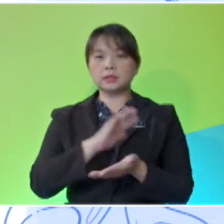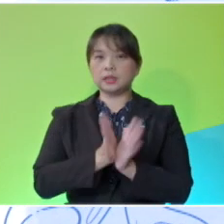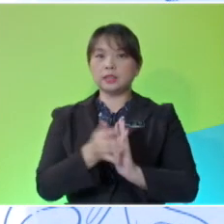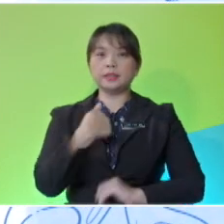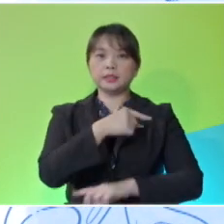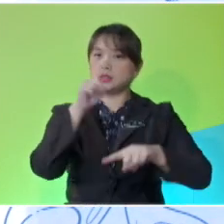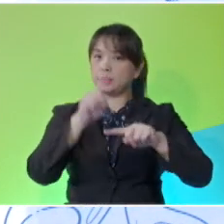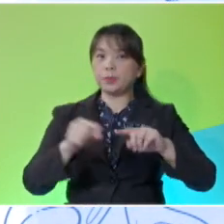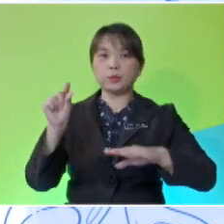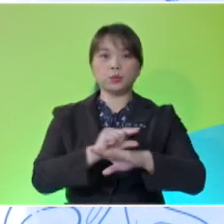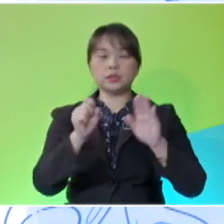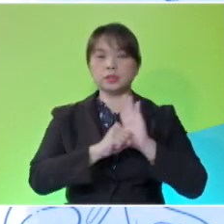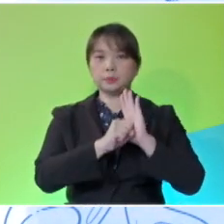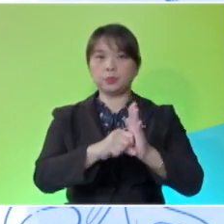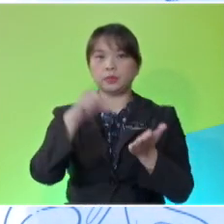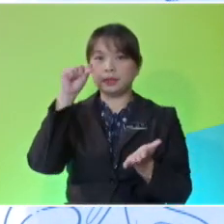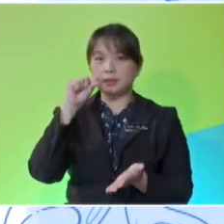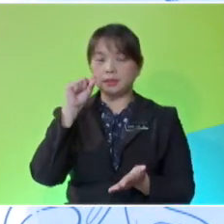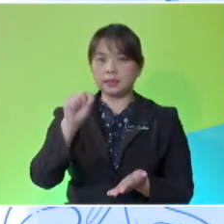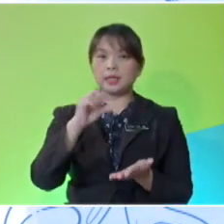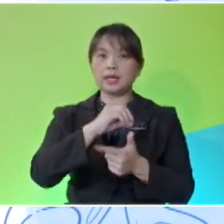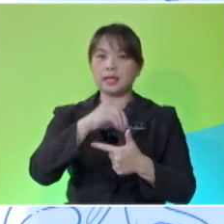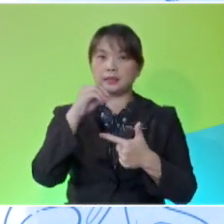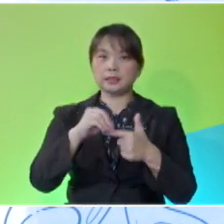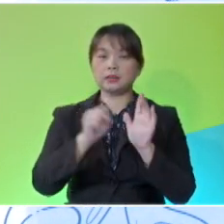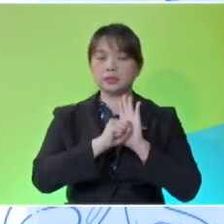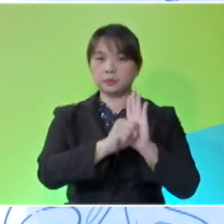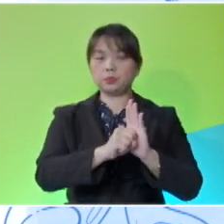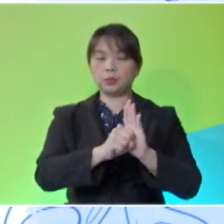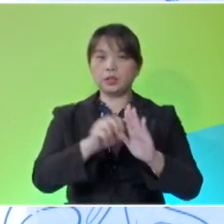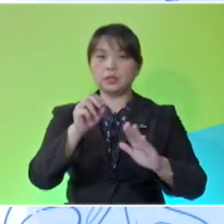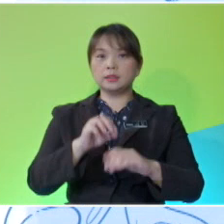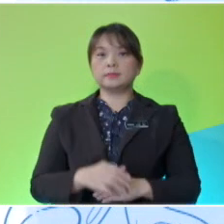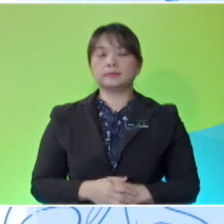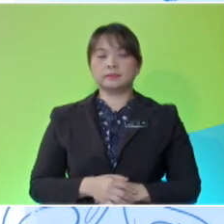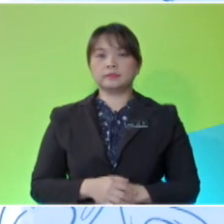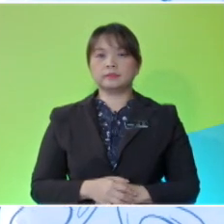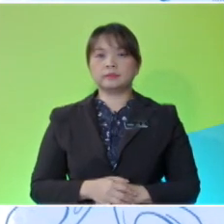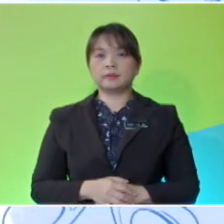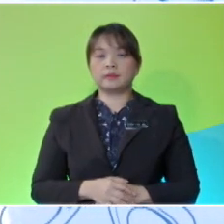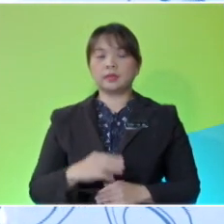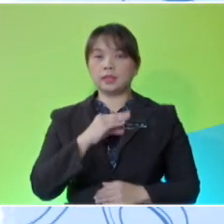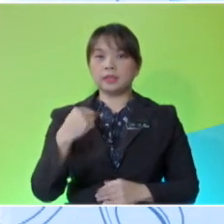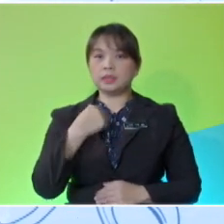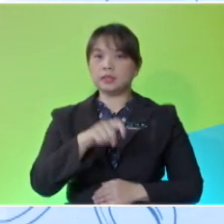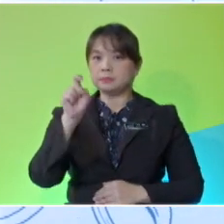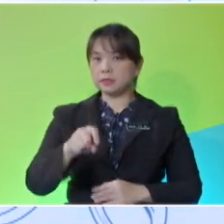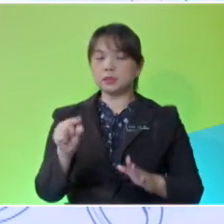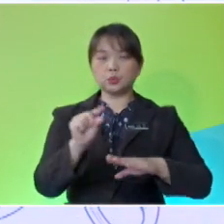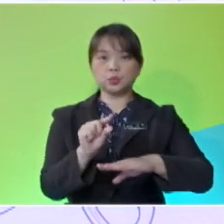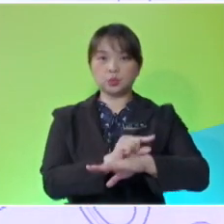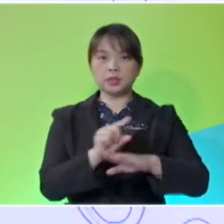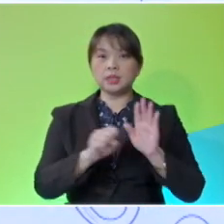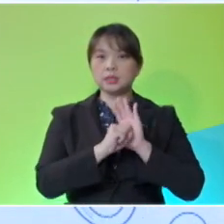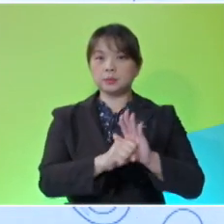garisan simbol itu tidak sesuai jadi kita perlu menggunakan simbol kawasan yang menunjukkan Iya sebuah kawasan yang besar Oke